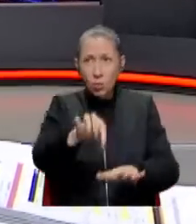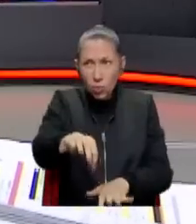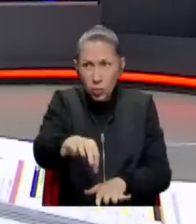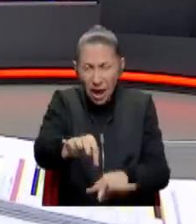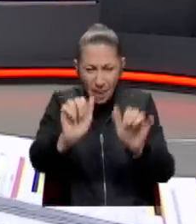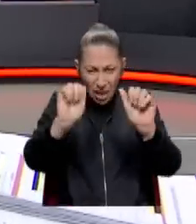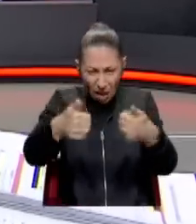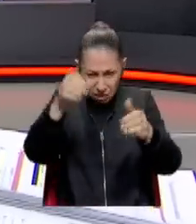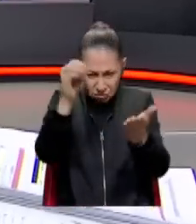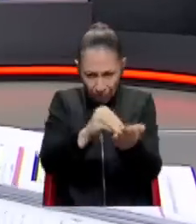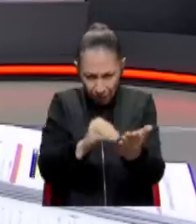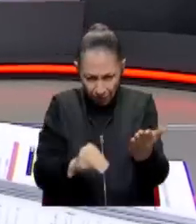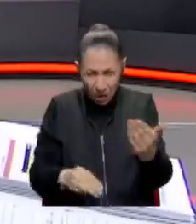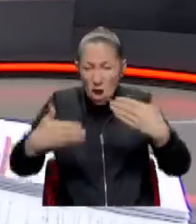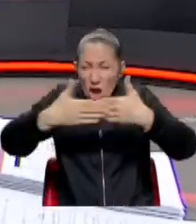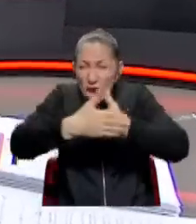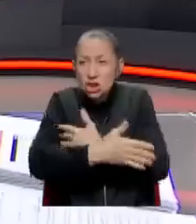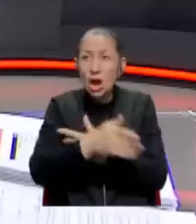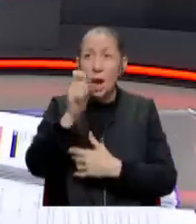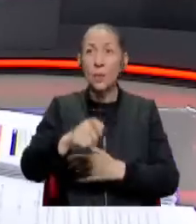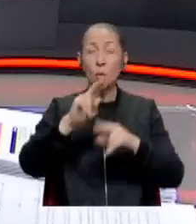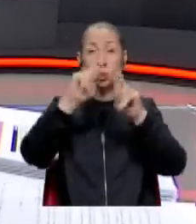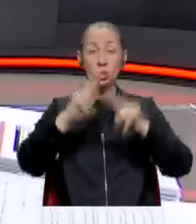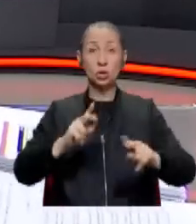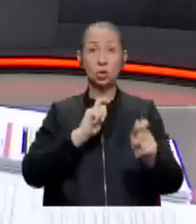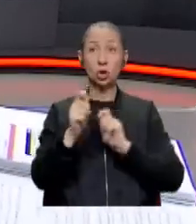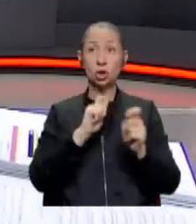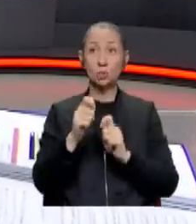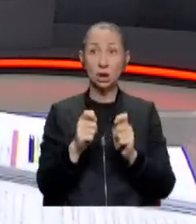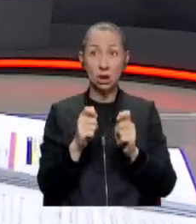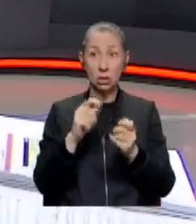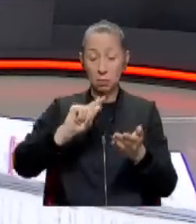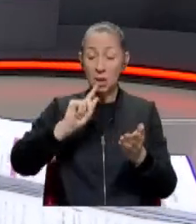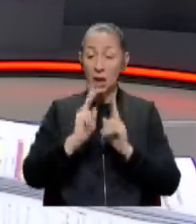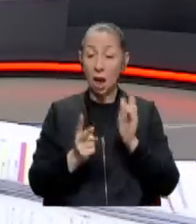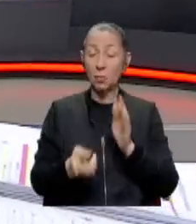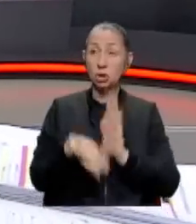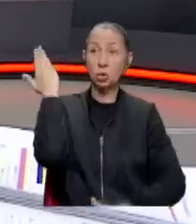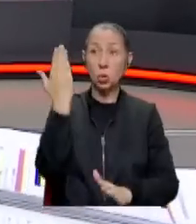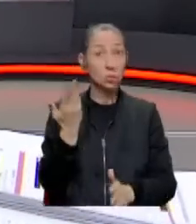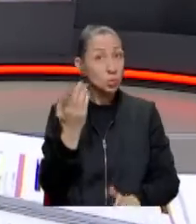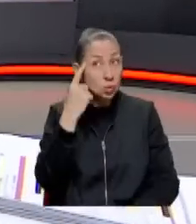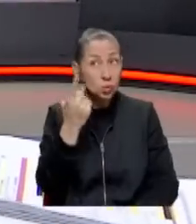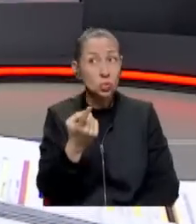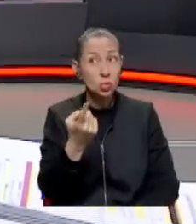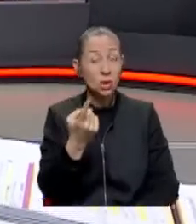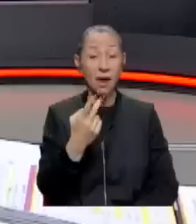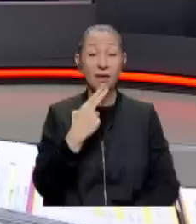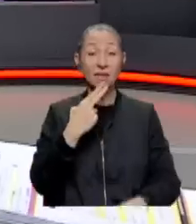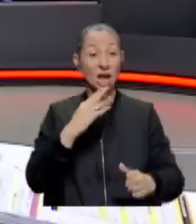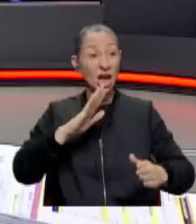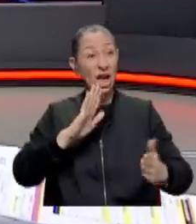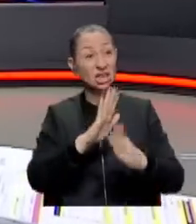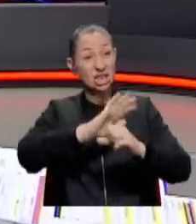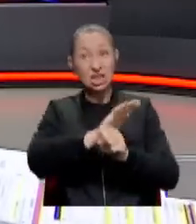hemen yarın gece yarısı uluslararası sözleşmelerden çıkıyoruz gece yarısı bir kararname ile düşünün kadına